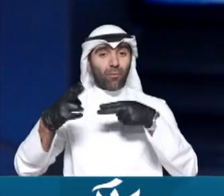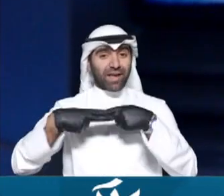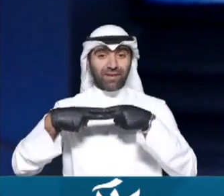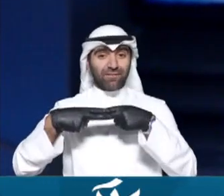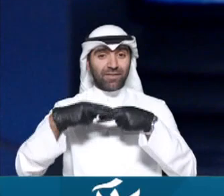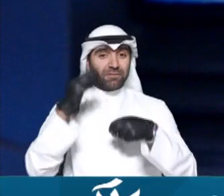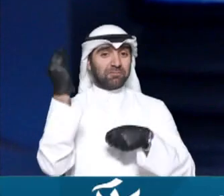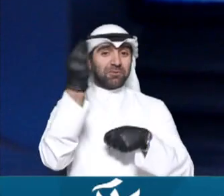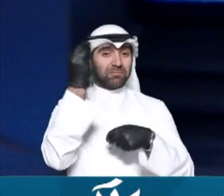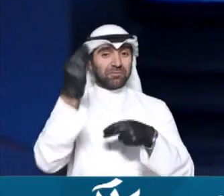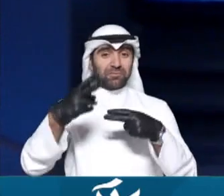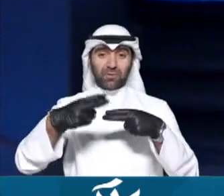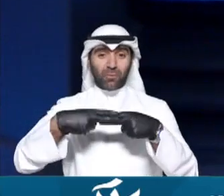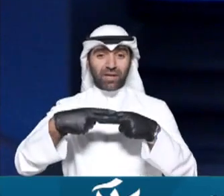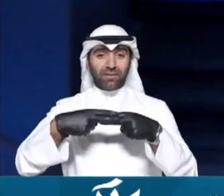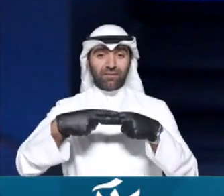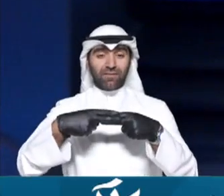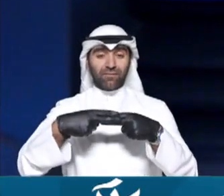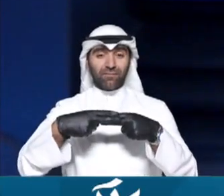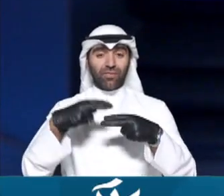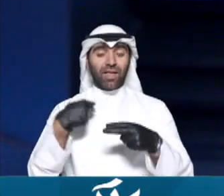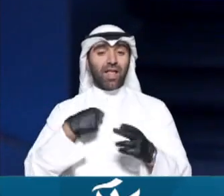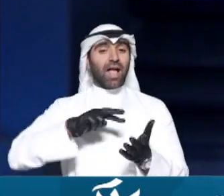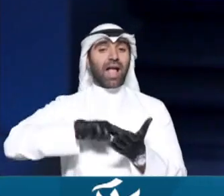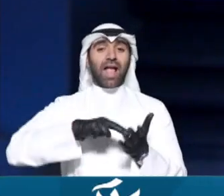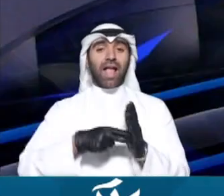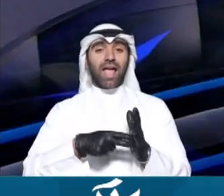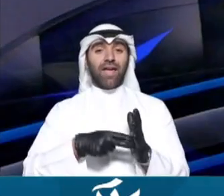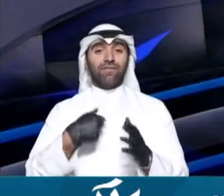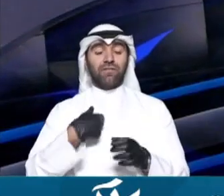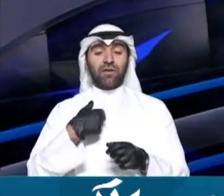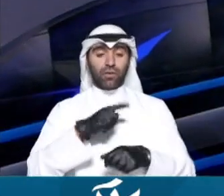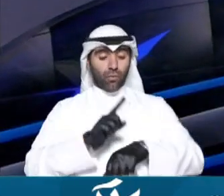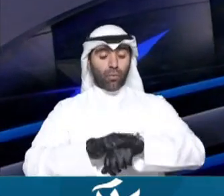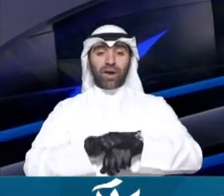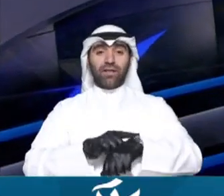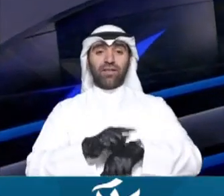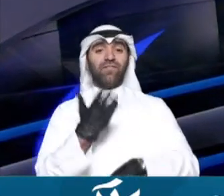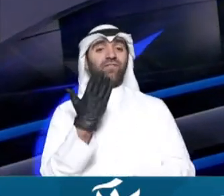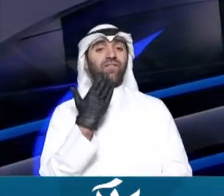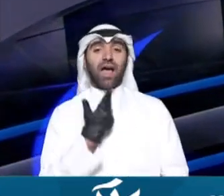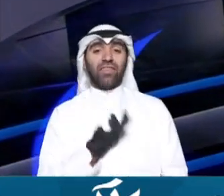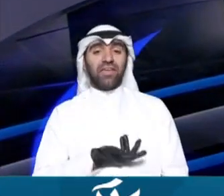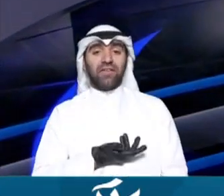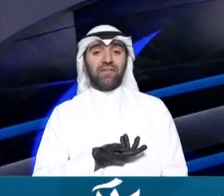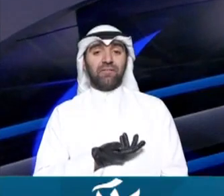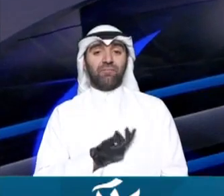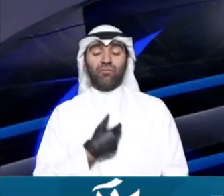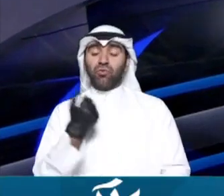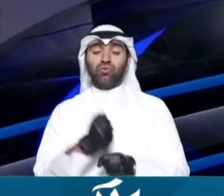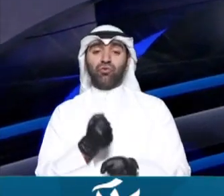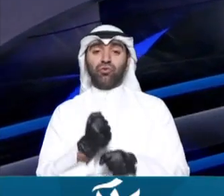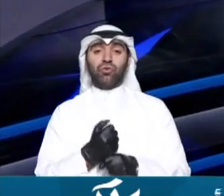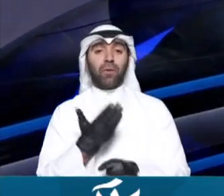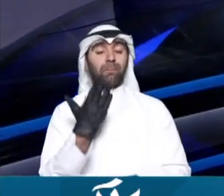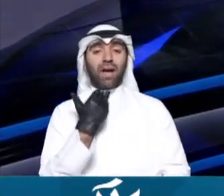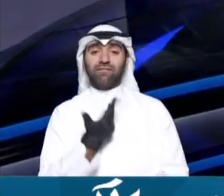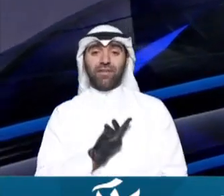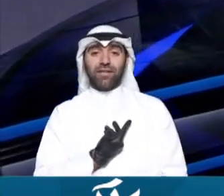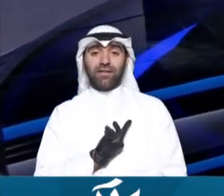يعني باعتقادك شلون نملأ هذا الفراغ وهذا الوقت؟ الحقيقة والله هذا، فأنا يعني أنا عندي في البيت. نعم. يعني